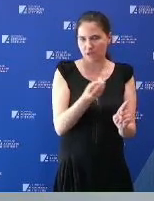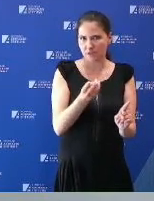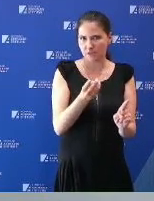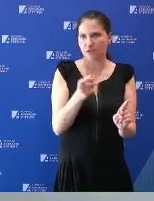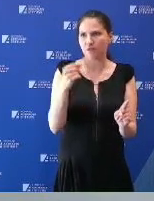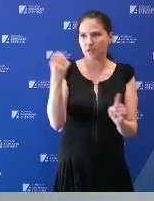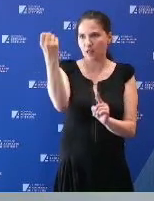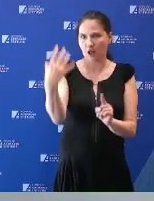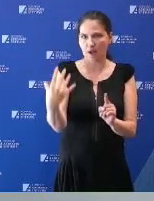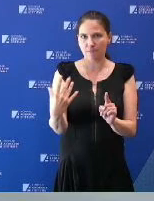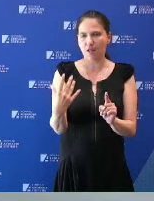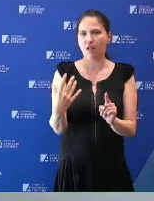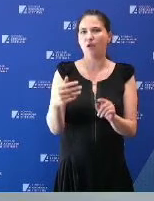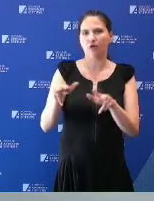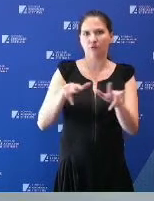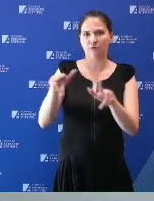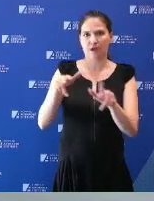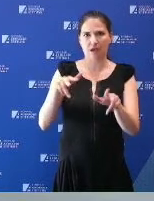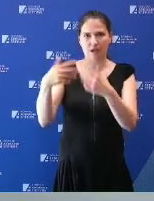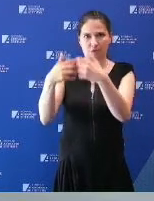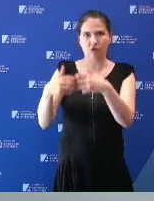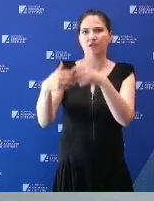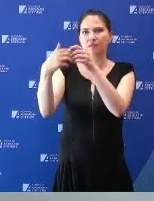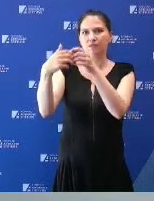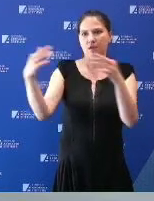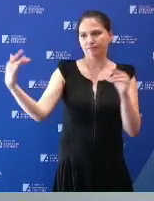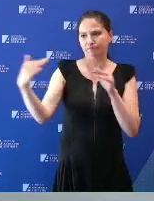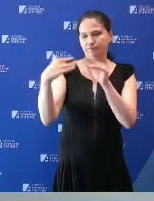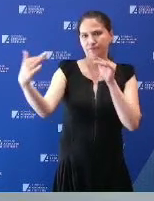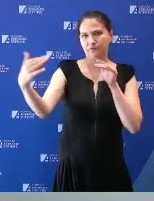kommuniziert und interagiert in gewisser Weise eben